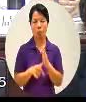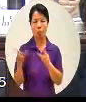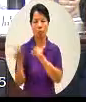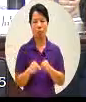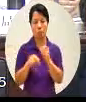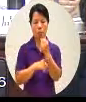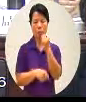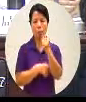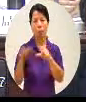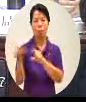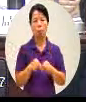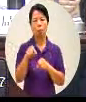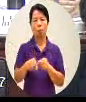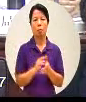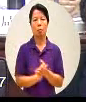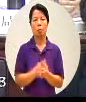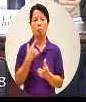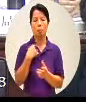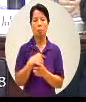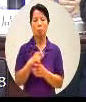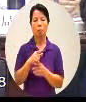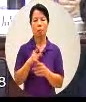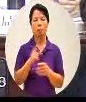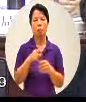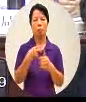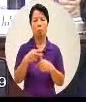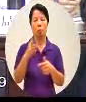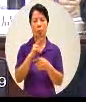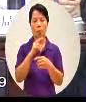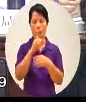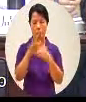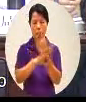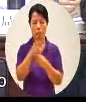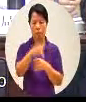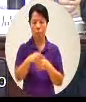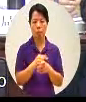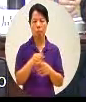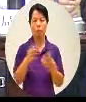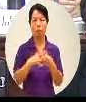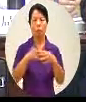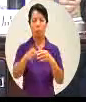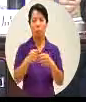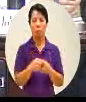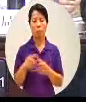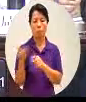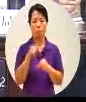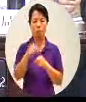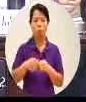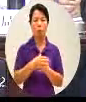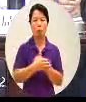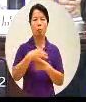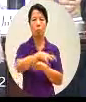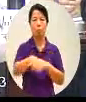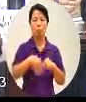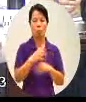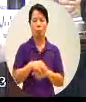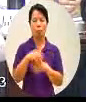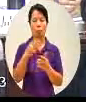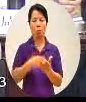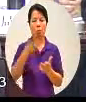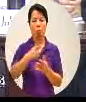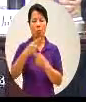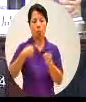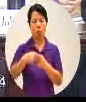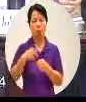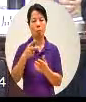求业者，尤其是对于民营厂的部分。那民营厂的部分，我们会依照环评，至少每年要两次。那另外就